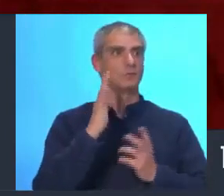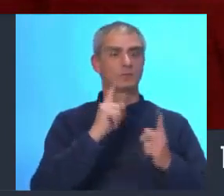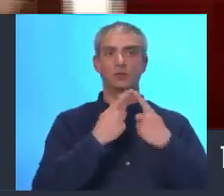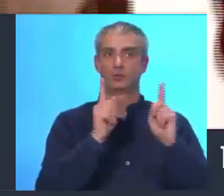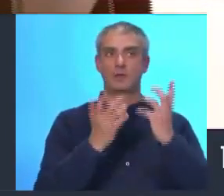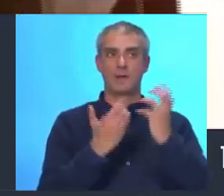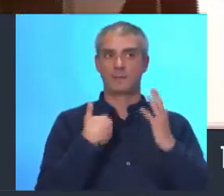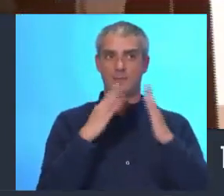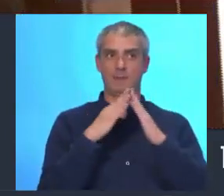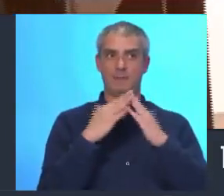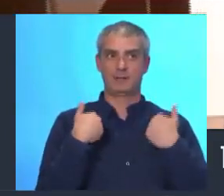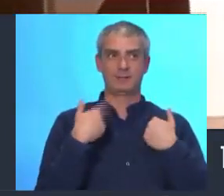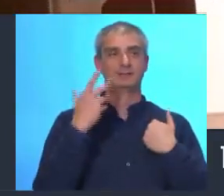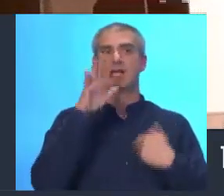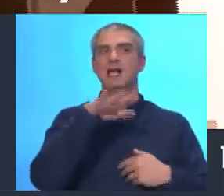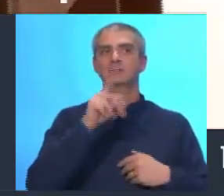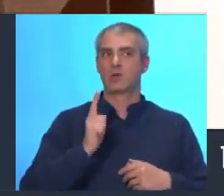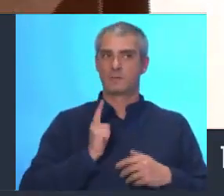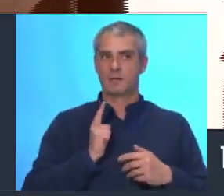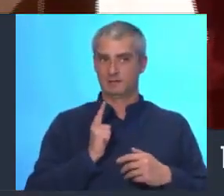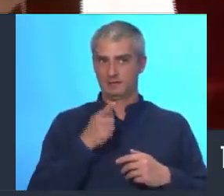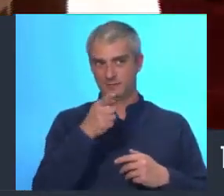אצלי בבית. זה היה האזור הפרטי, כאן